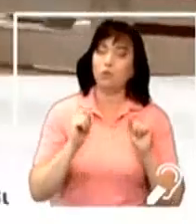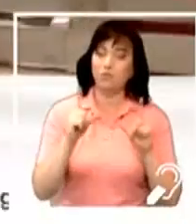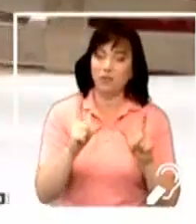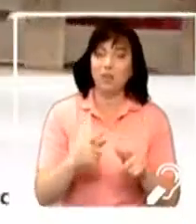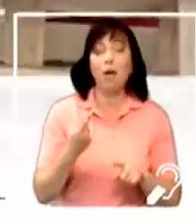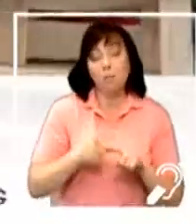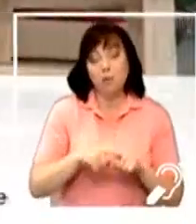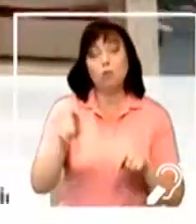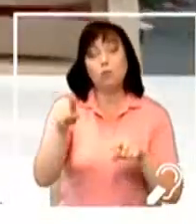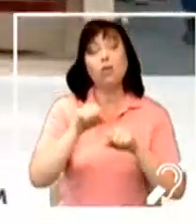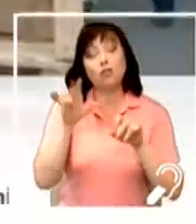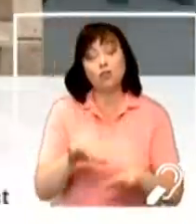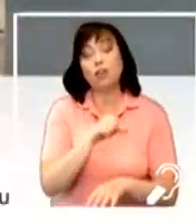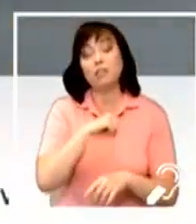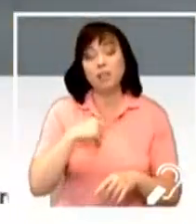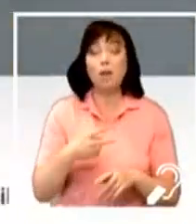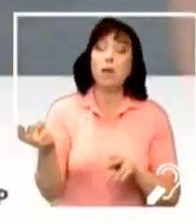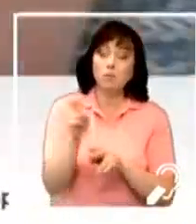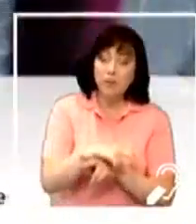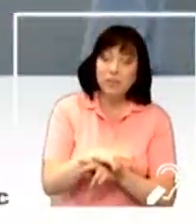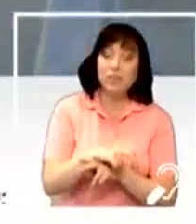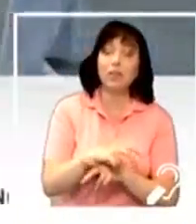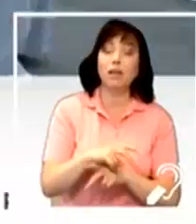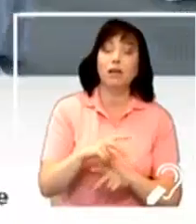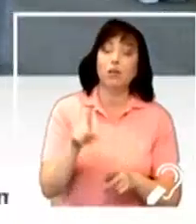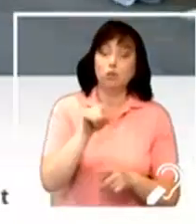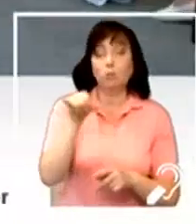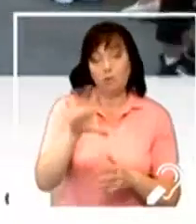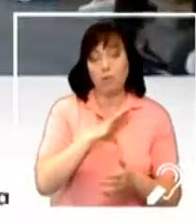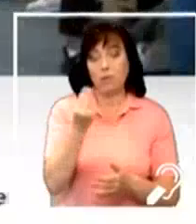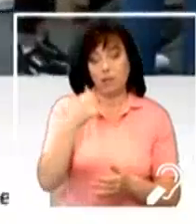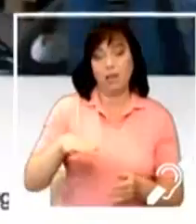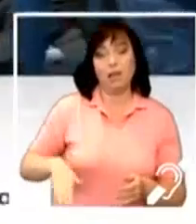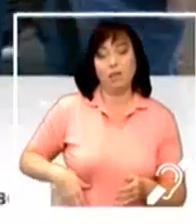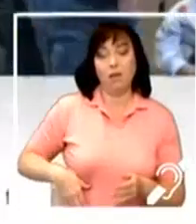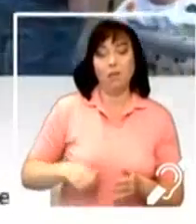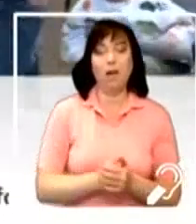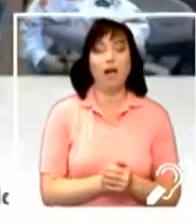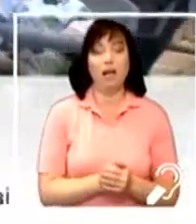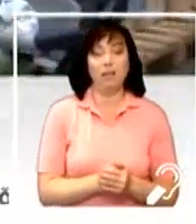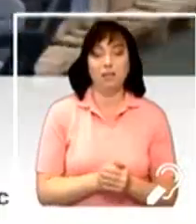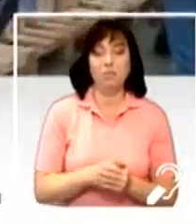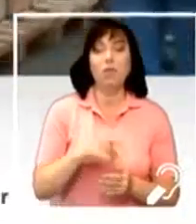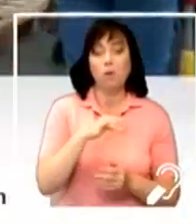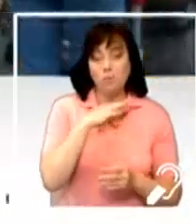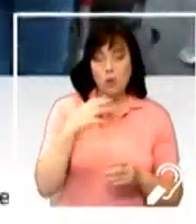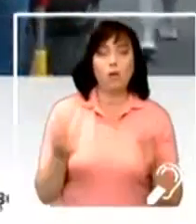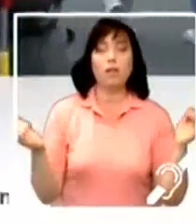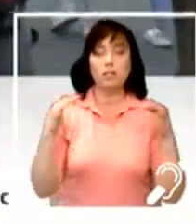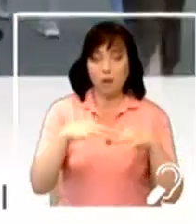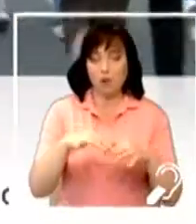dacă decideți să veniți aici la Ziua Națională a Vinului, să aveți bani în buzunare. Lume bună s-a adunat aici în